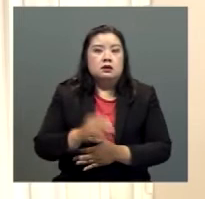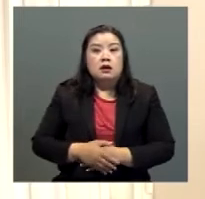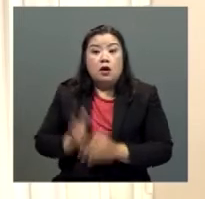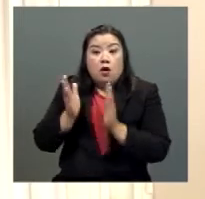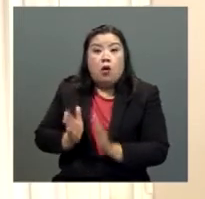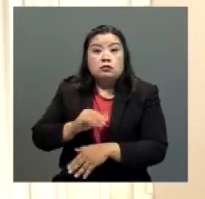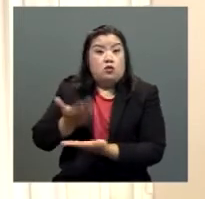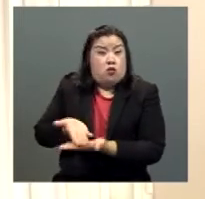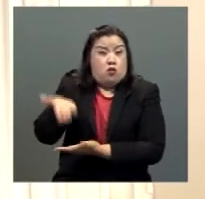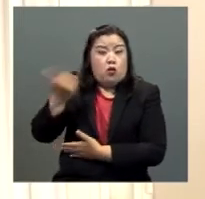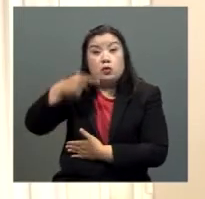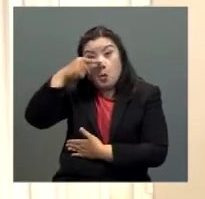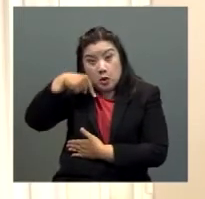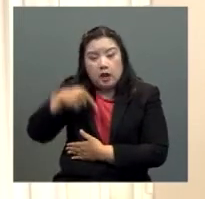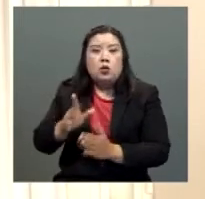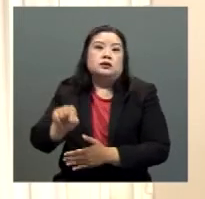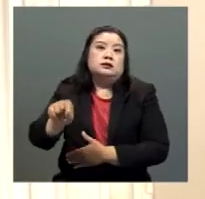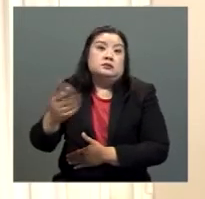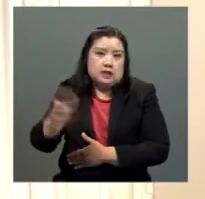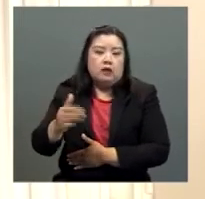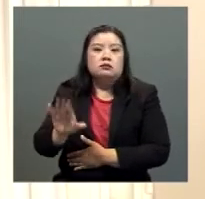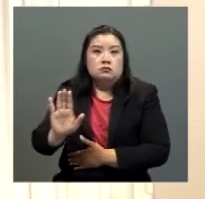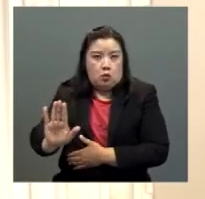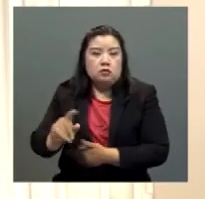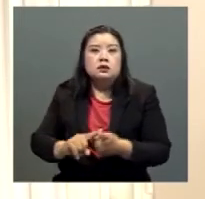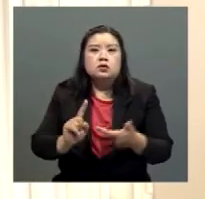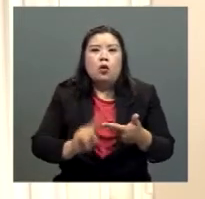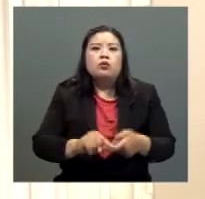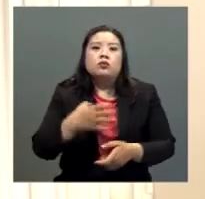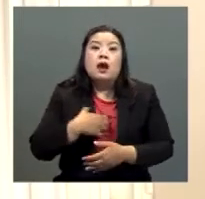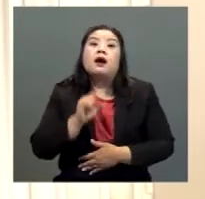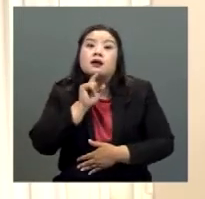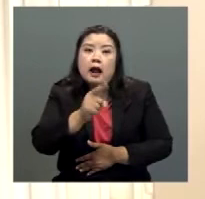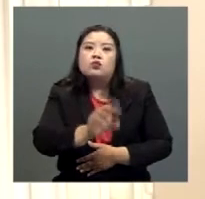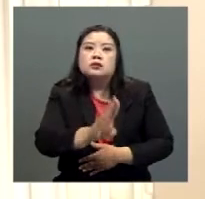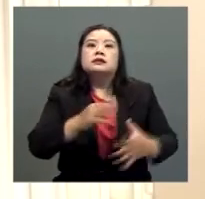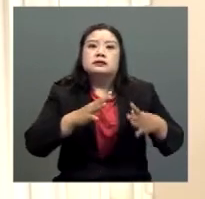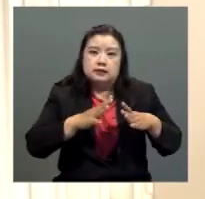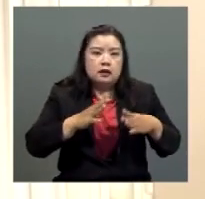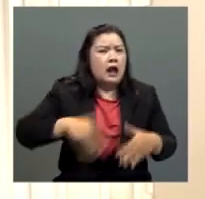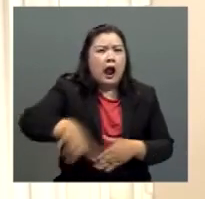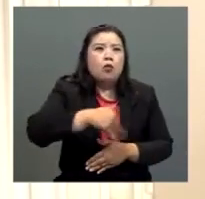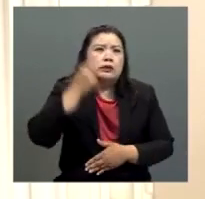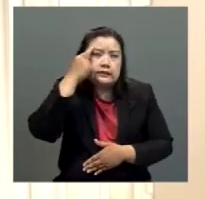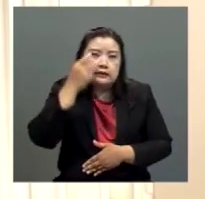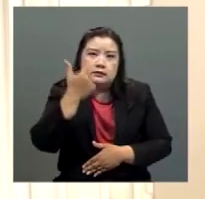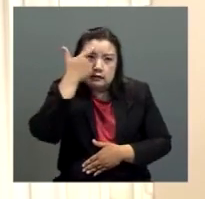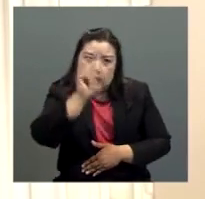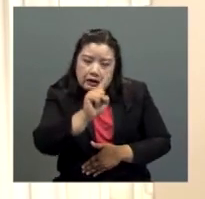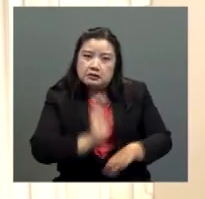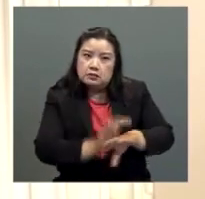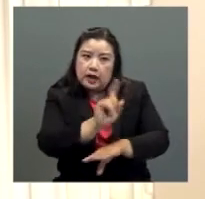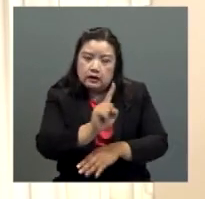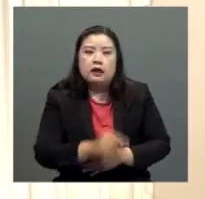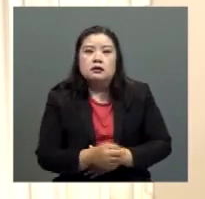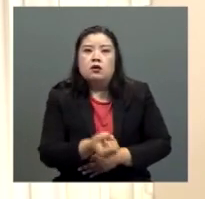ผมยังอยากจะรับฟังและใช้ความรู้ความสามารถของภาคเอกชนทั้งหมดอีกด้วยดังนั้นสิ่งที่ผมจะทำในช่วงสัปดาห์ข้างหน้